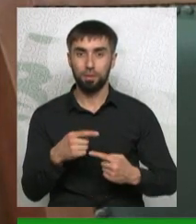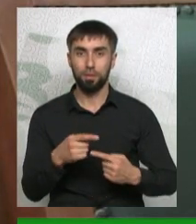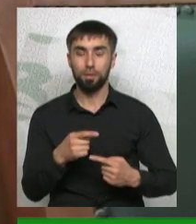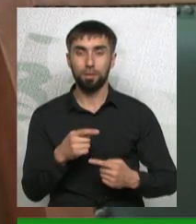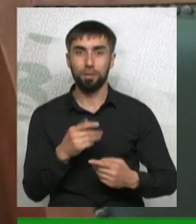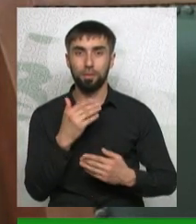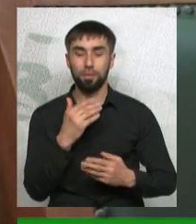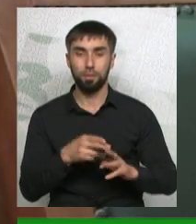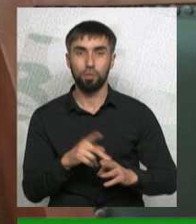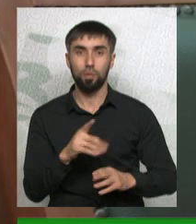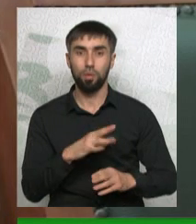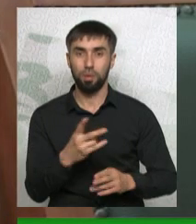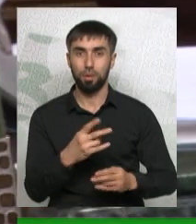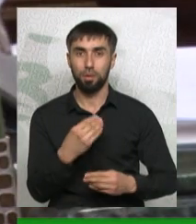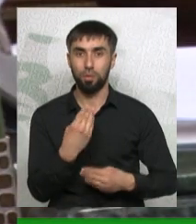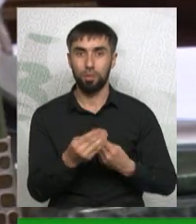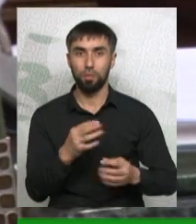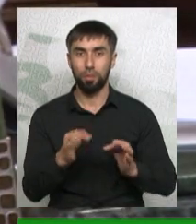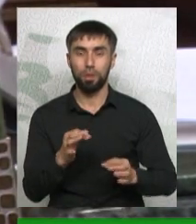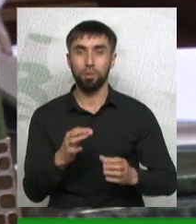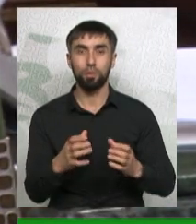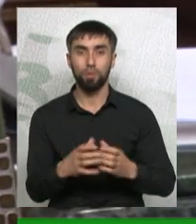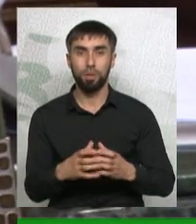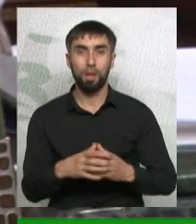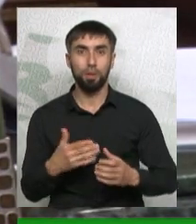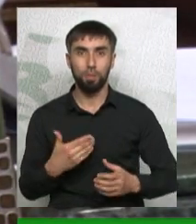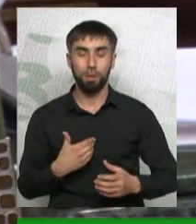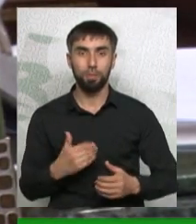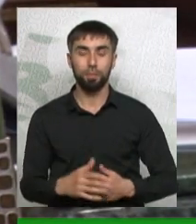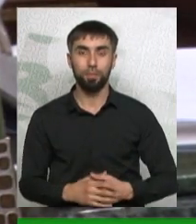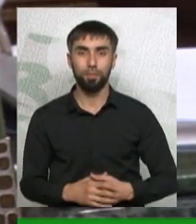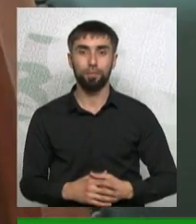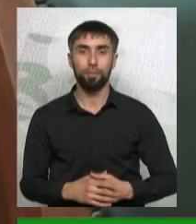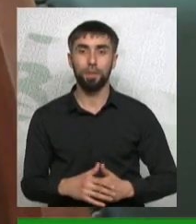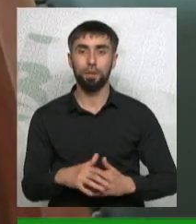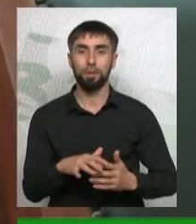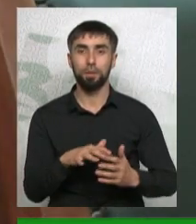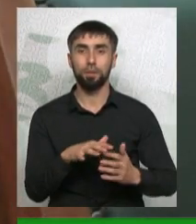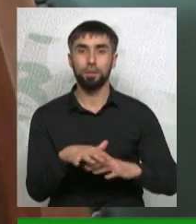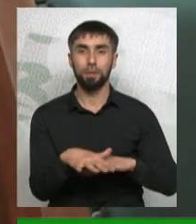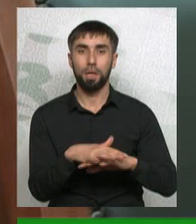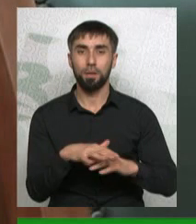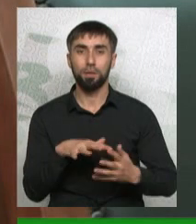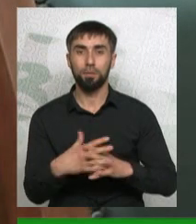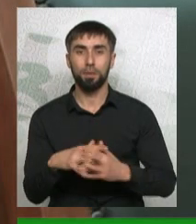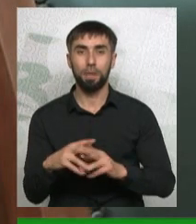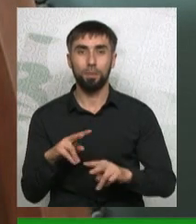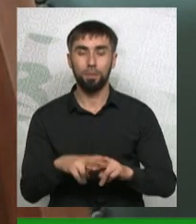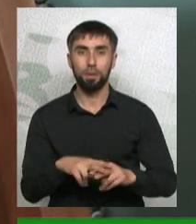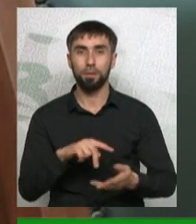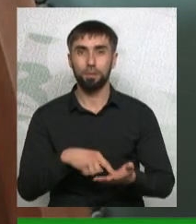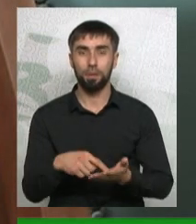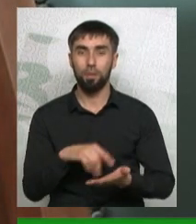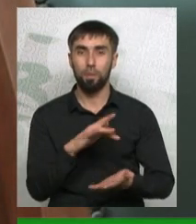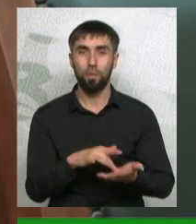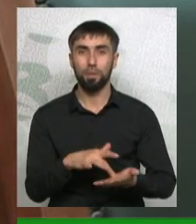что их надо сдавать нормально. Составьте мне, значит, населенные пункты, значит,